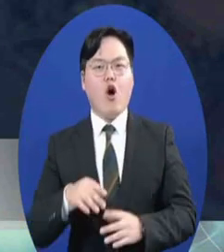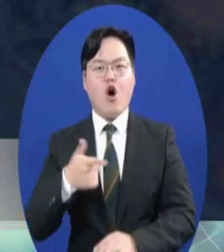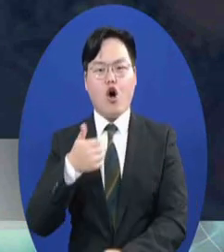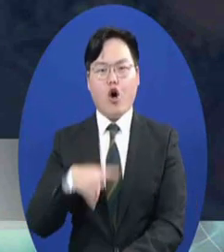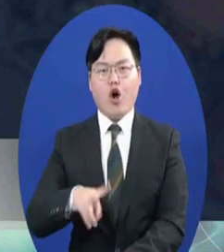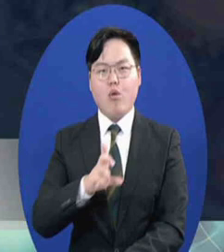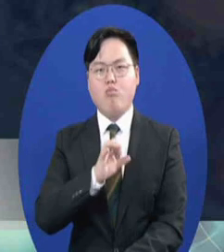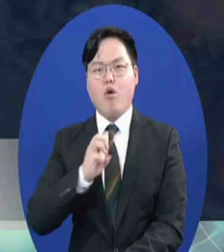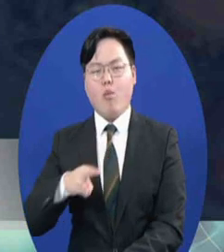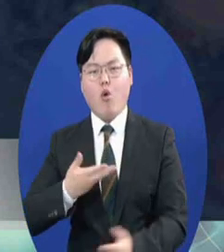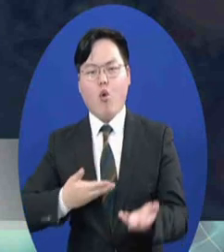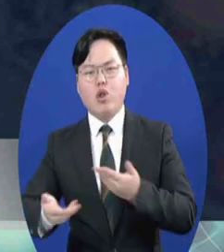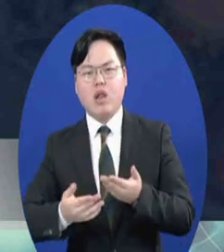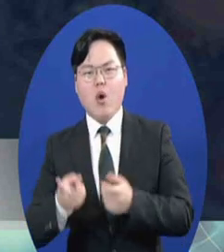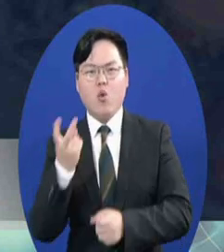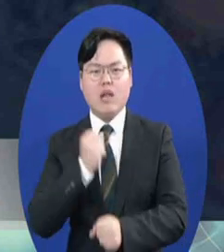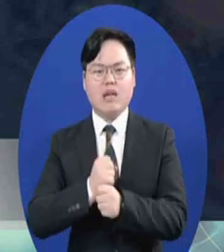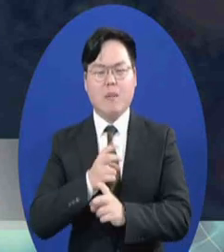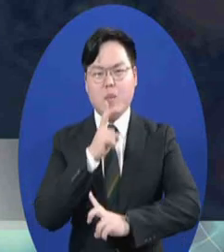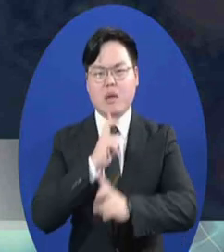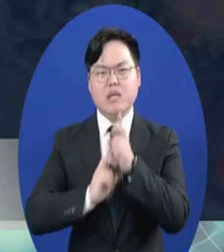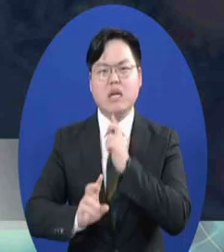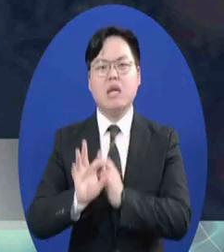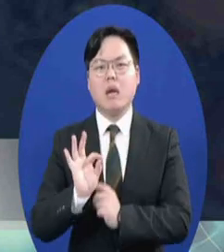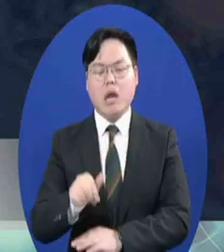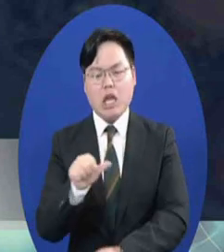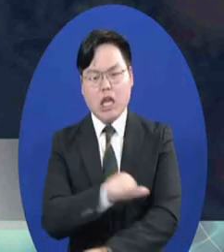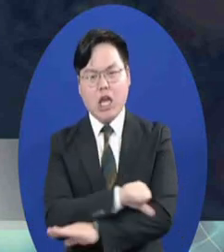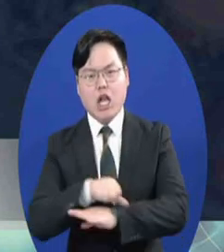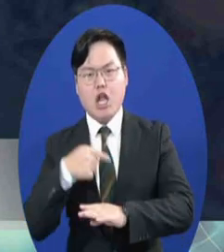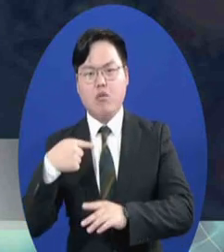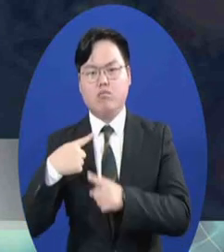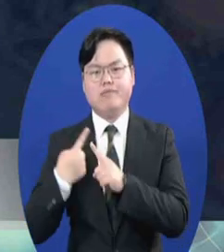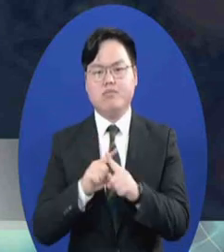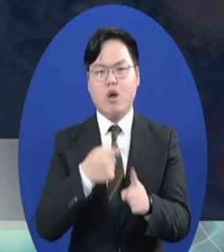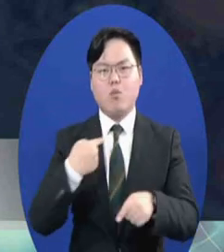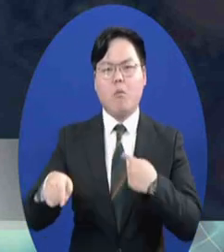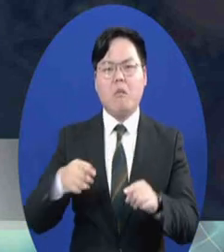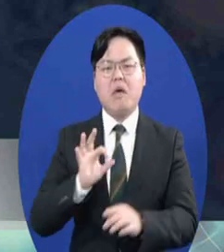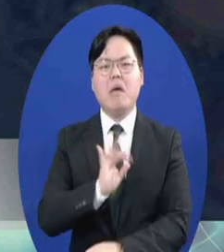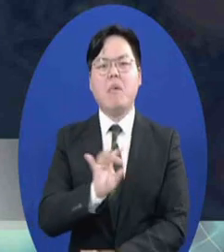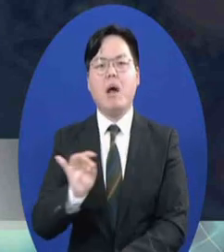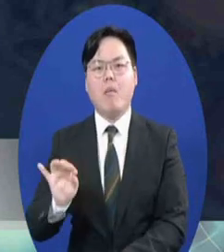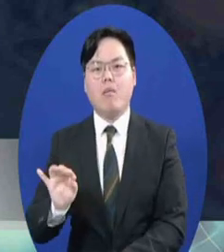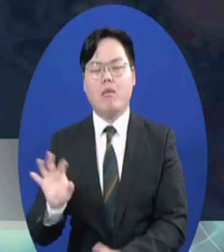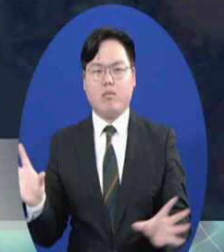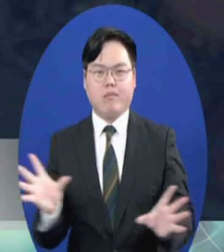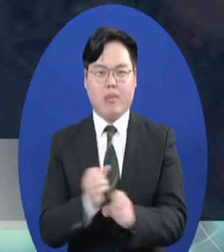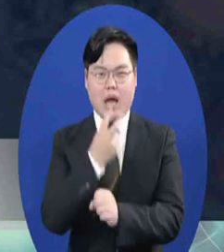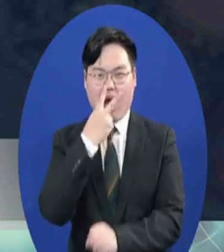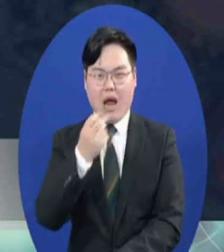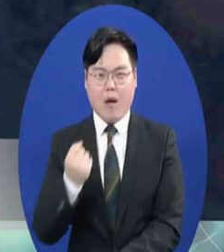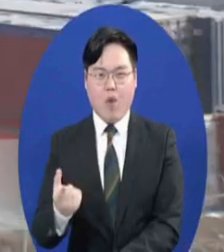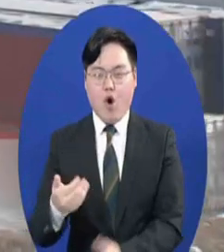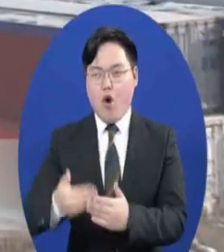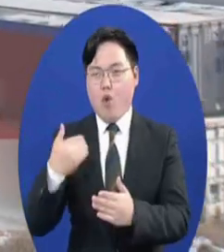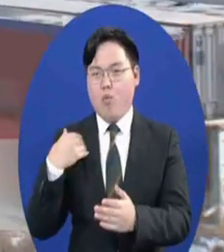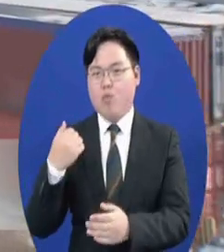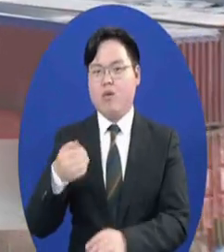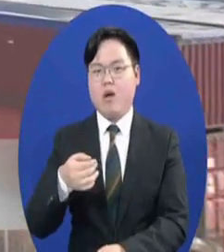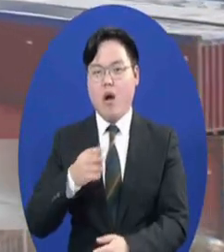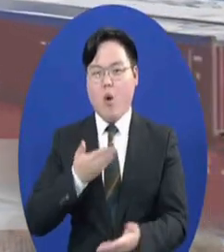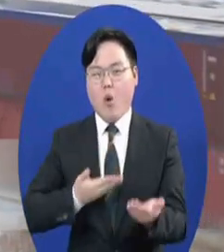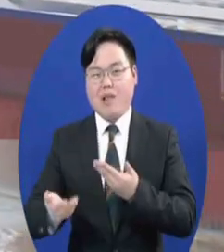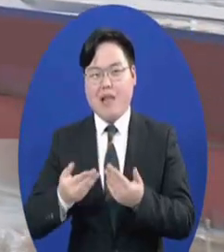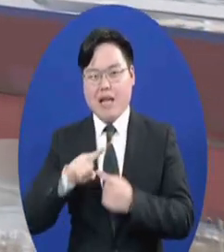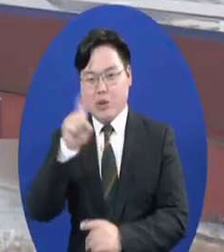дээр худалдаа үйл ажиллагаа нь ямар хэмжээний хүндрэл гардаг, мөн хилийн худалдааны орчин ямар байгааг дүгнэлт чиглэдэг. Өнгөрсөн хугацаанд бид худалдааны асуудлаа огт